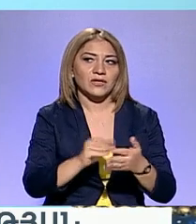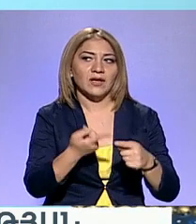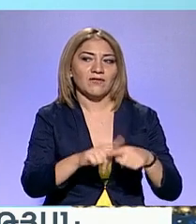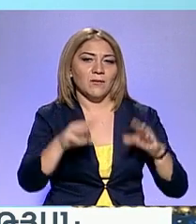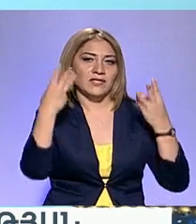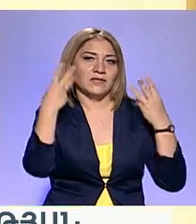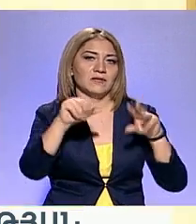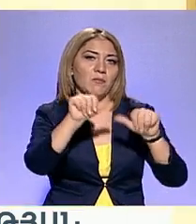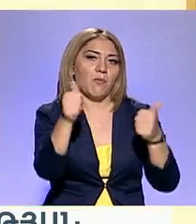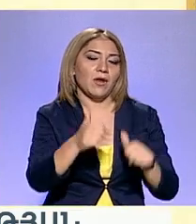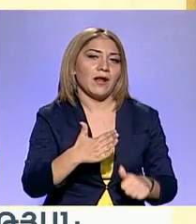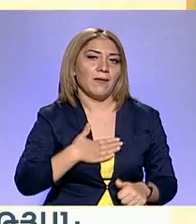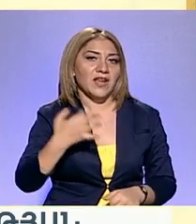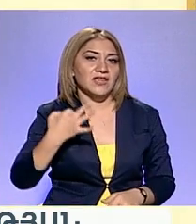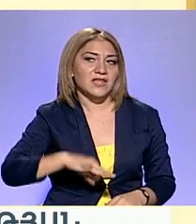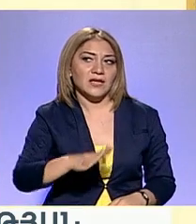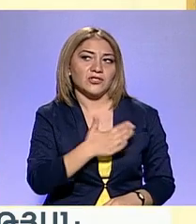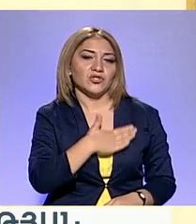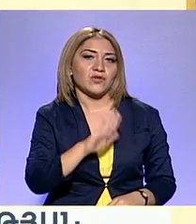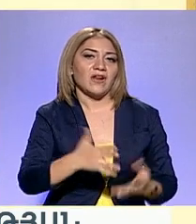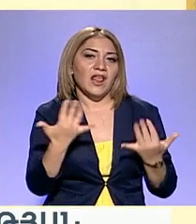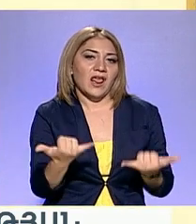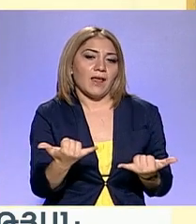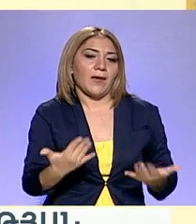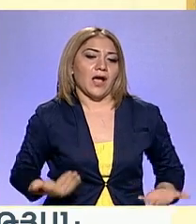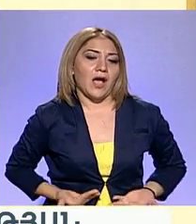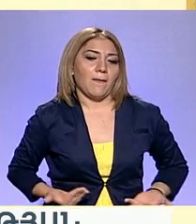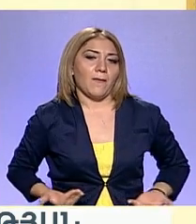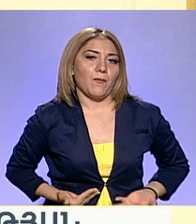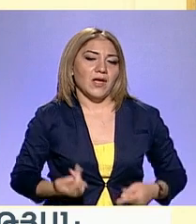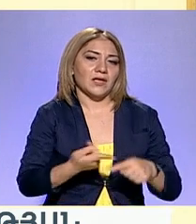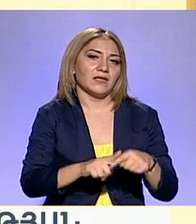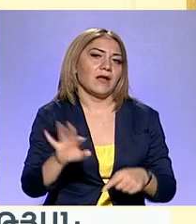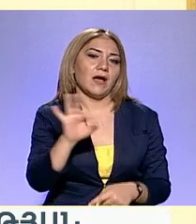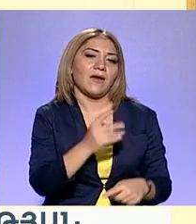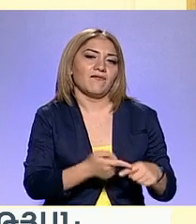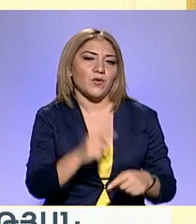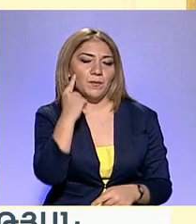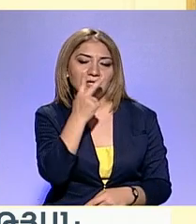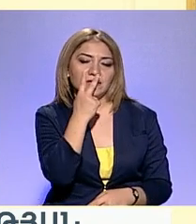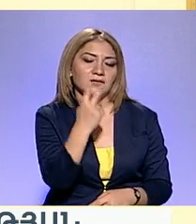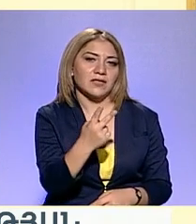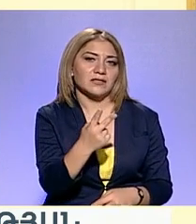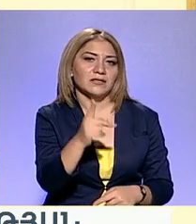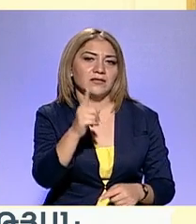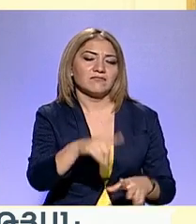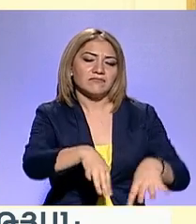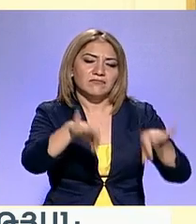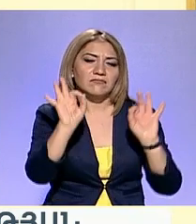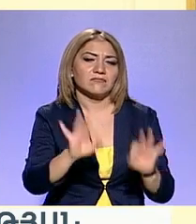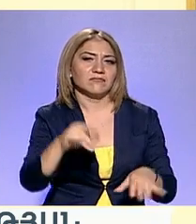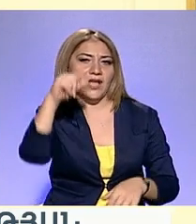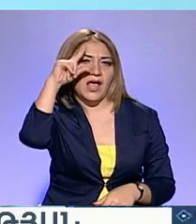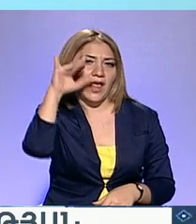մոդել։ Մեր տղաները զոհվել են և մենք հիմա հենց հիմա ապրում ենք դրա համար, որպեսի տեսնենք կատարյալ Հայաստան, և